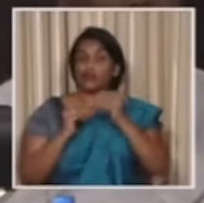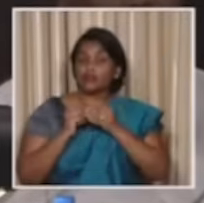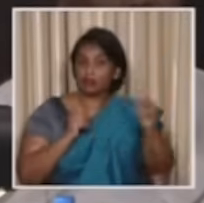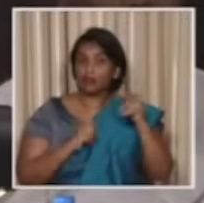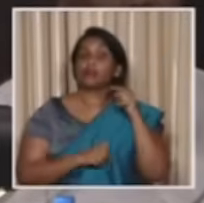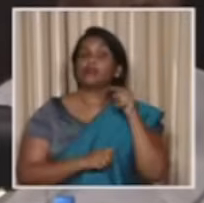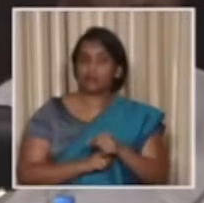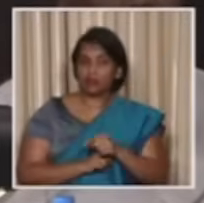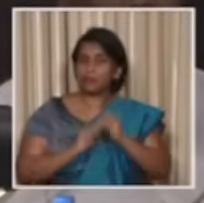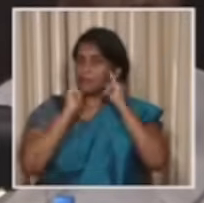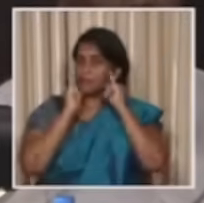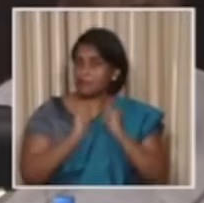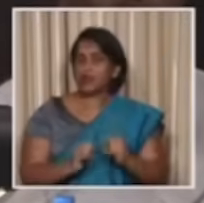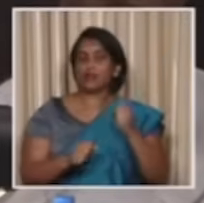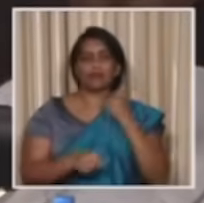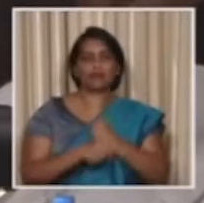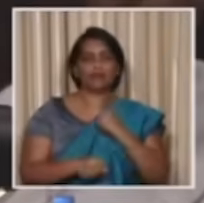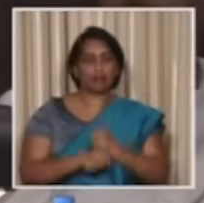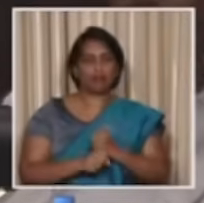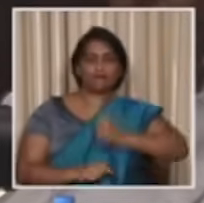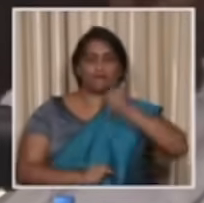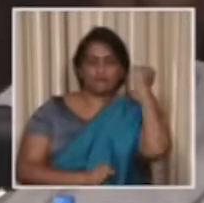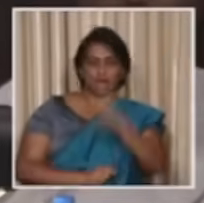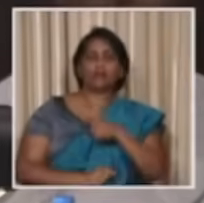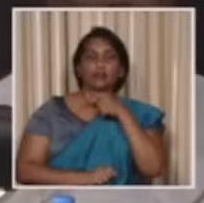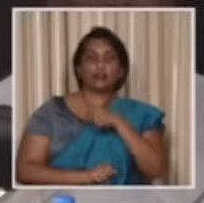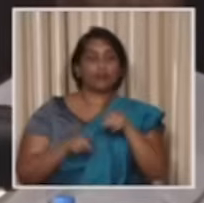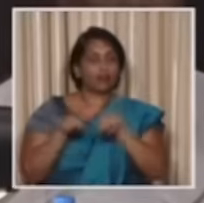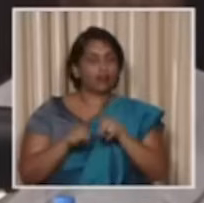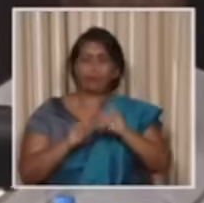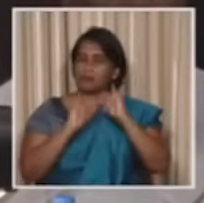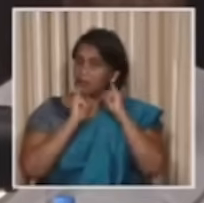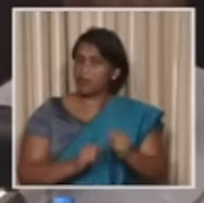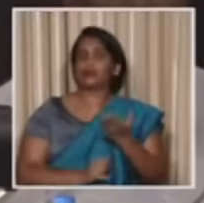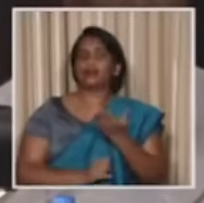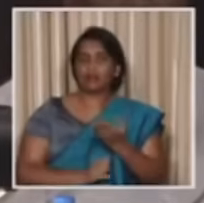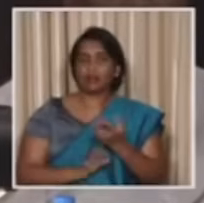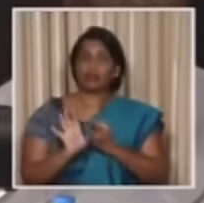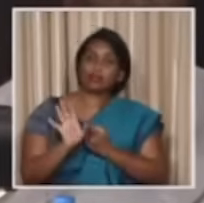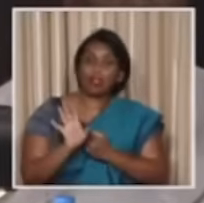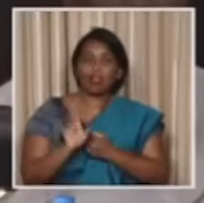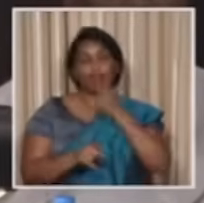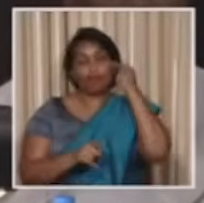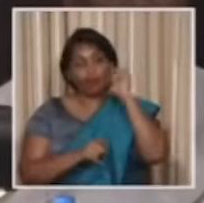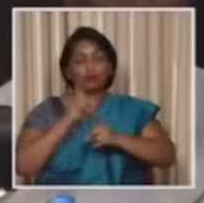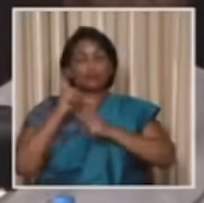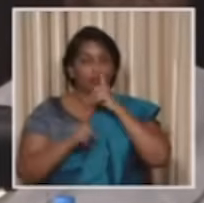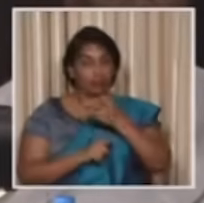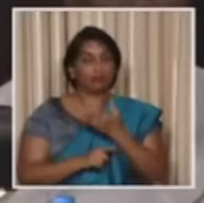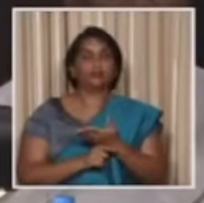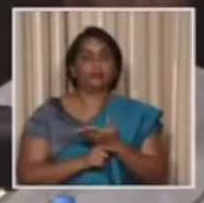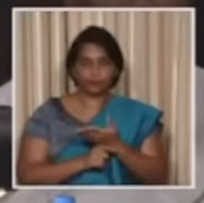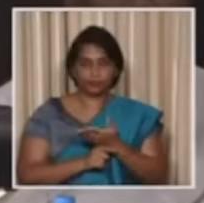තමයි මේ ජරා ජීර්ණ ආණ්ඩුව පහර ගහන්නේ මේක තමයි අසාධාරණය තරුණයෝ ගැන කතා කරනවා නම්